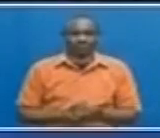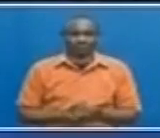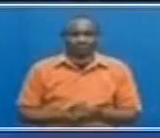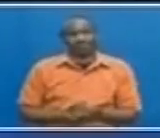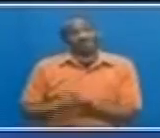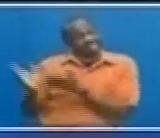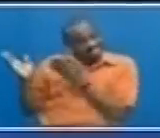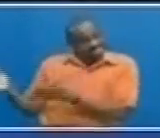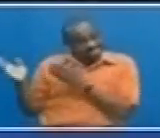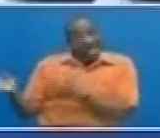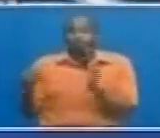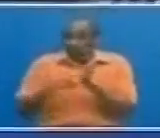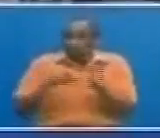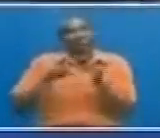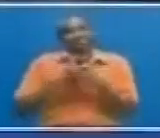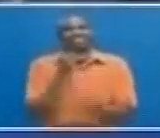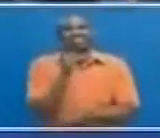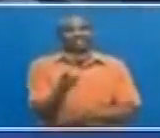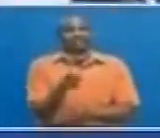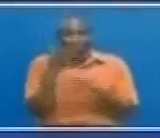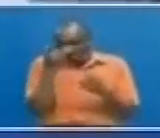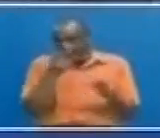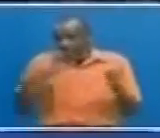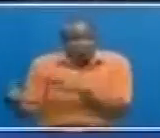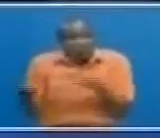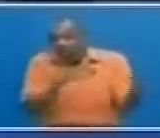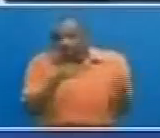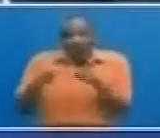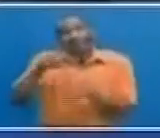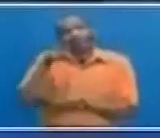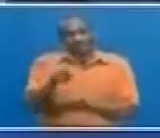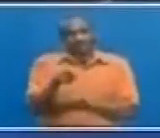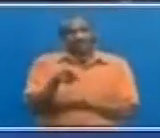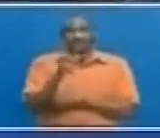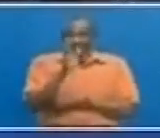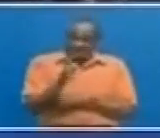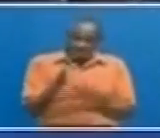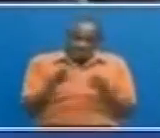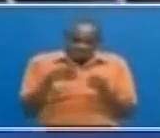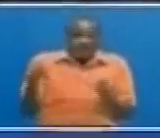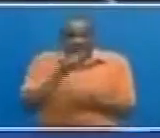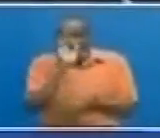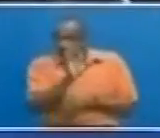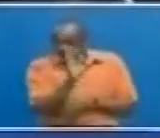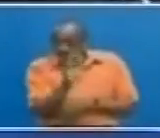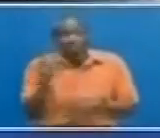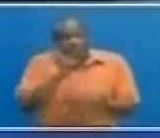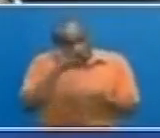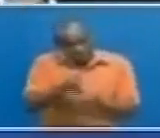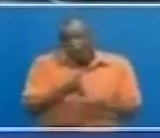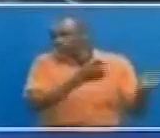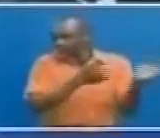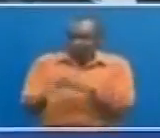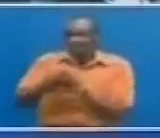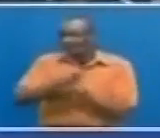Ni hapa ambapo joto lilianza kupanda na vuta ni kuvute ikaendelea hadi walinzi wake pamoja na gari alilokuwa likitumia